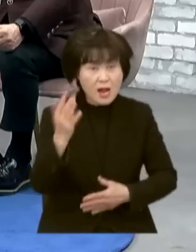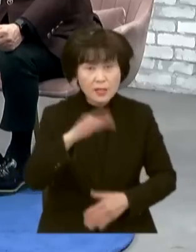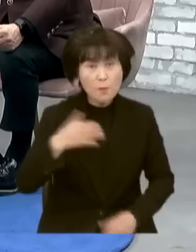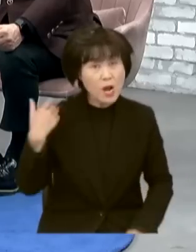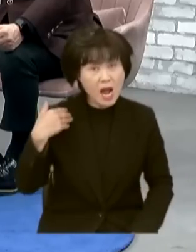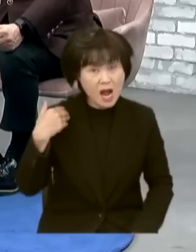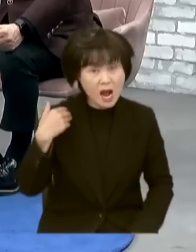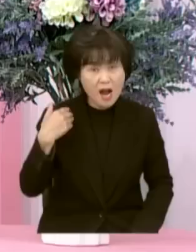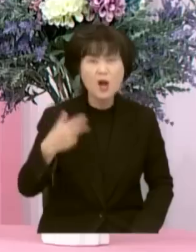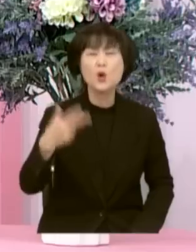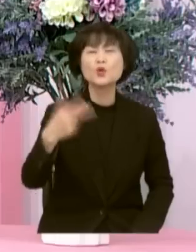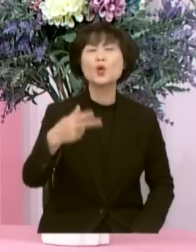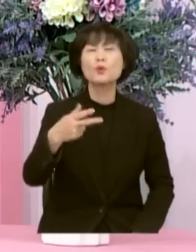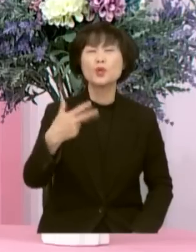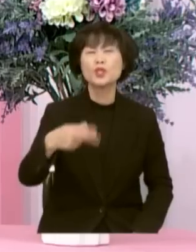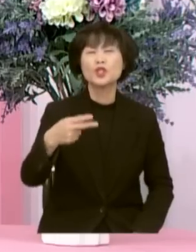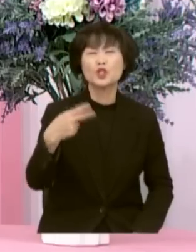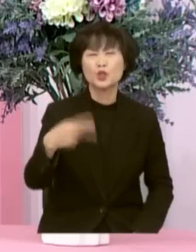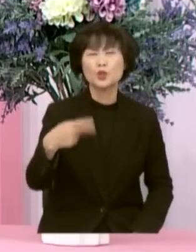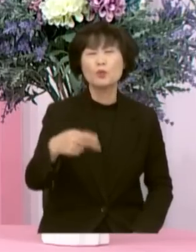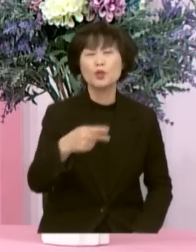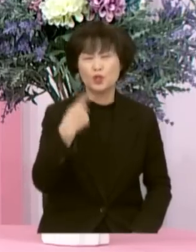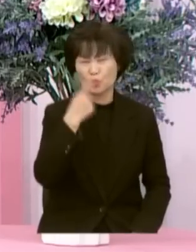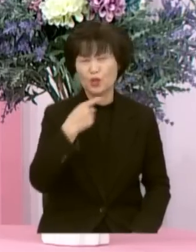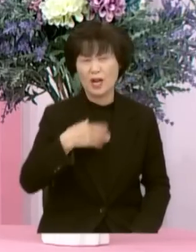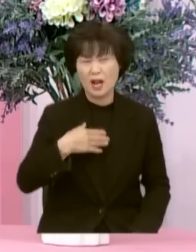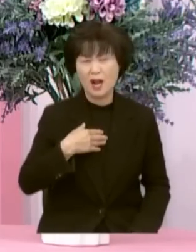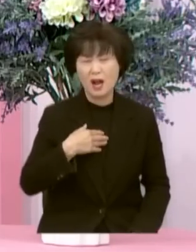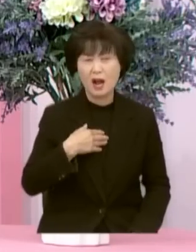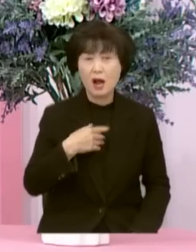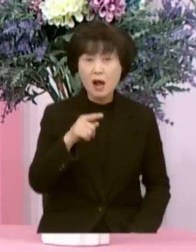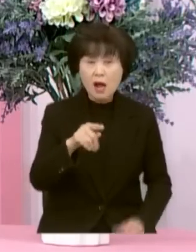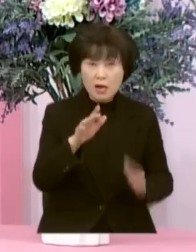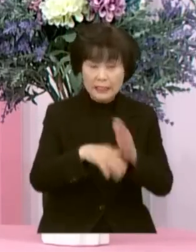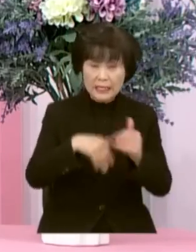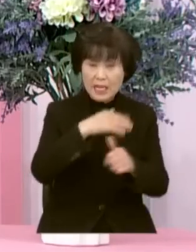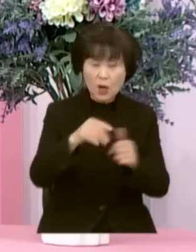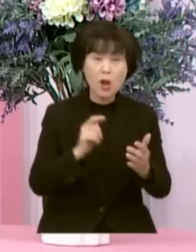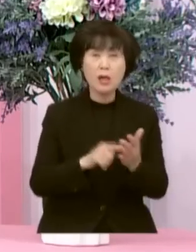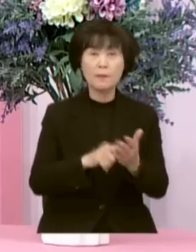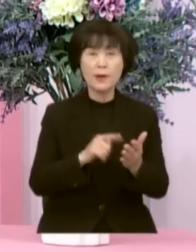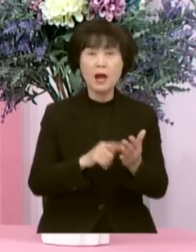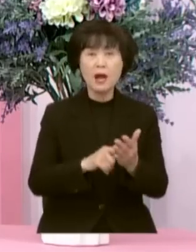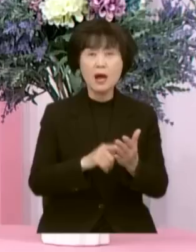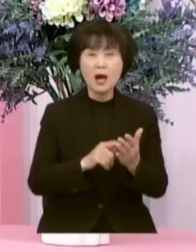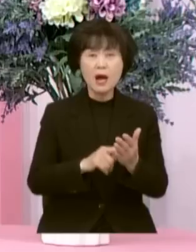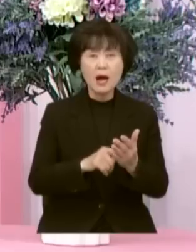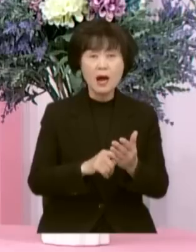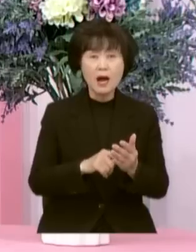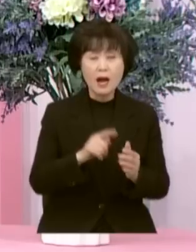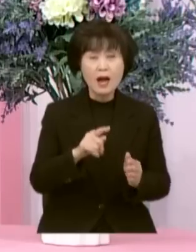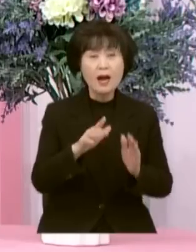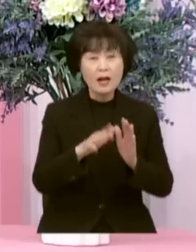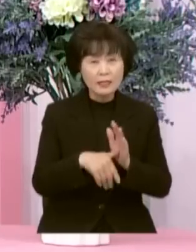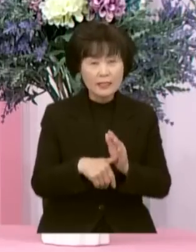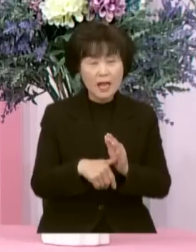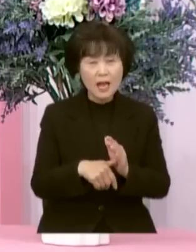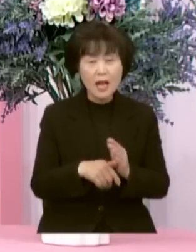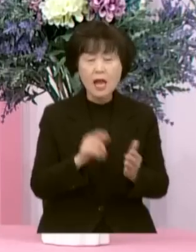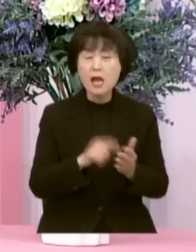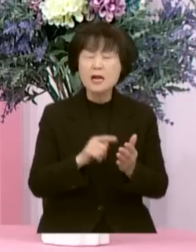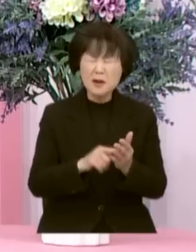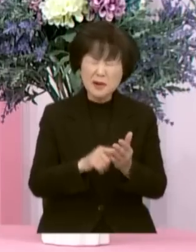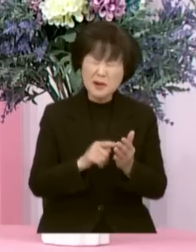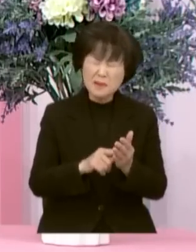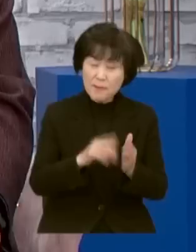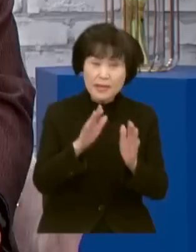아셨던 거예요? 그런가 봐요. 어머. 완전 너무 급박한 상황이었는데. 아 그래서 그때 사람이요 급박하잖아요.